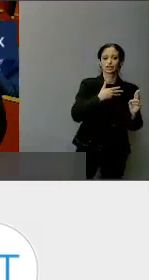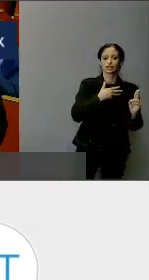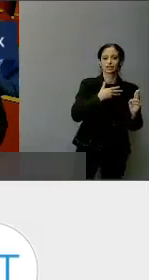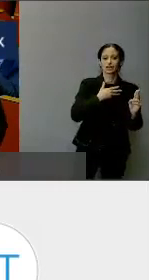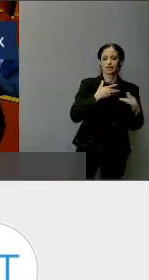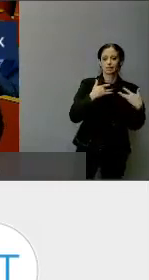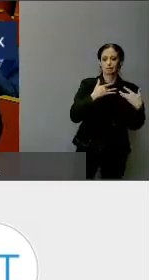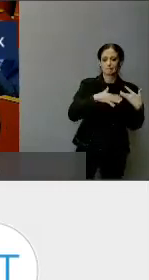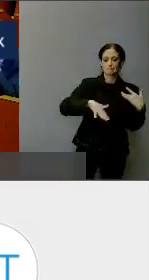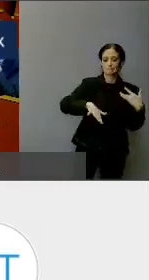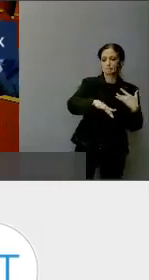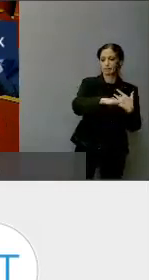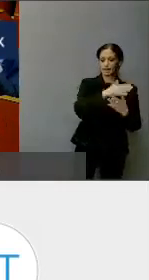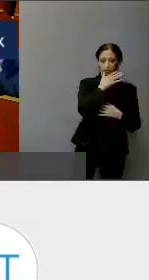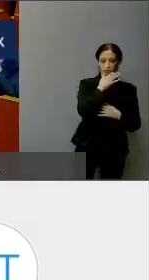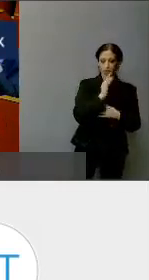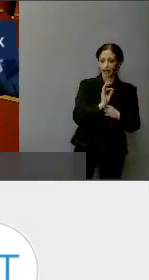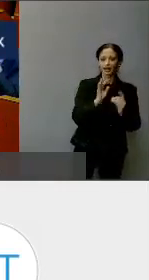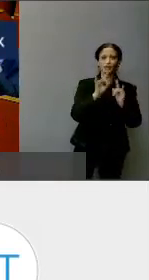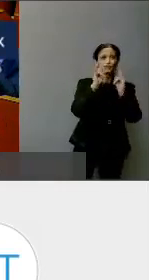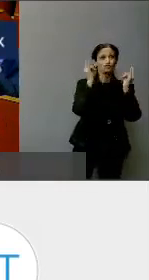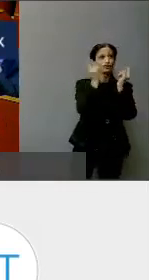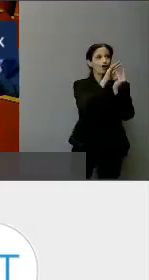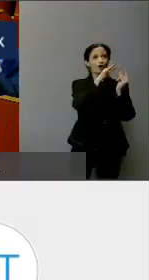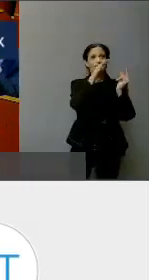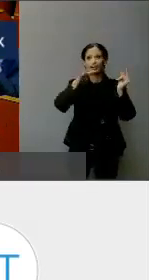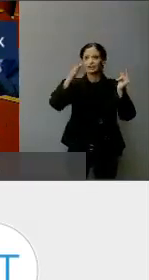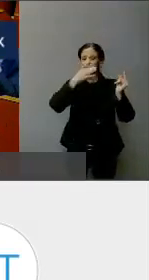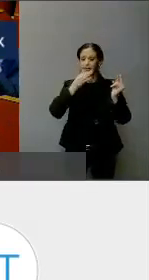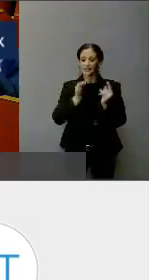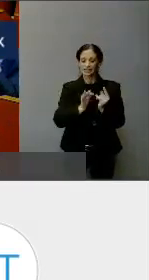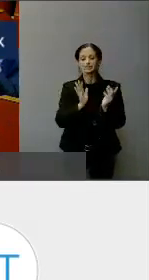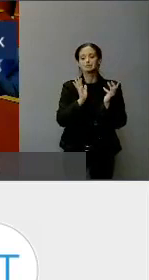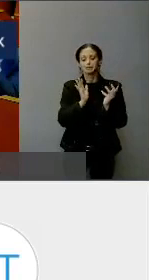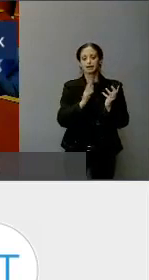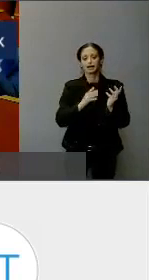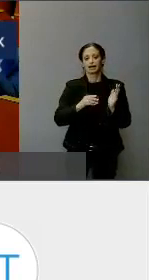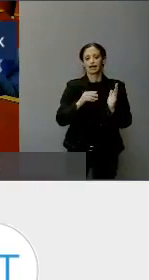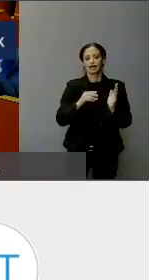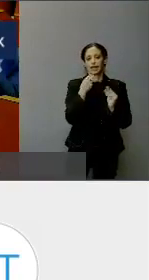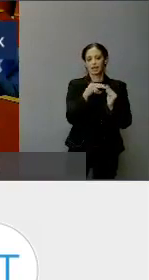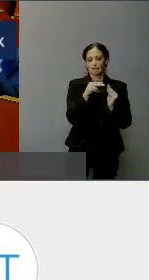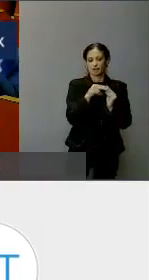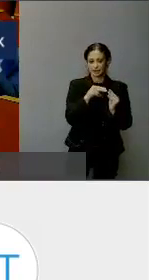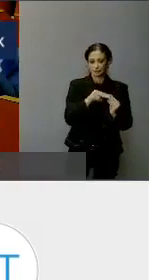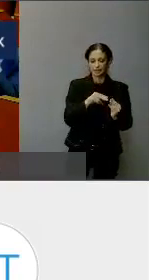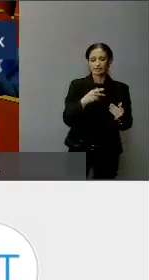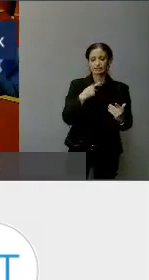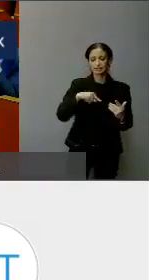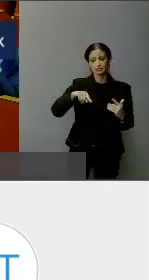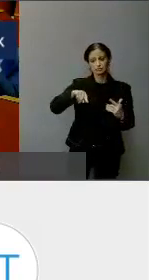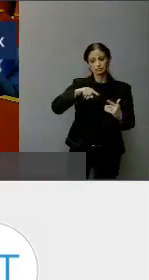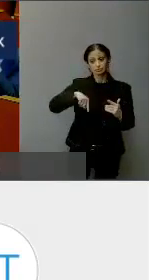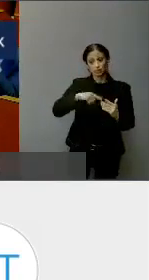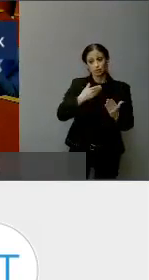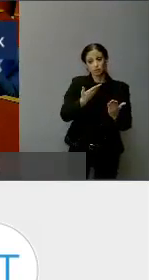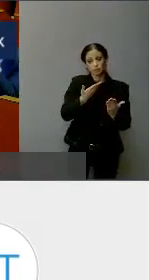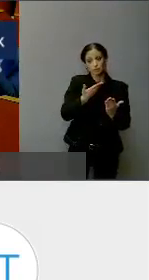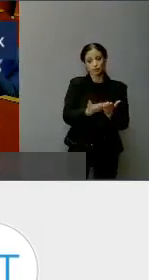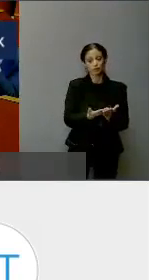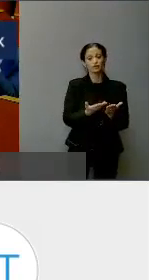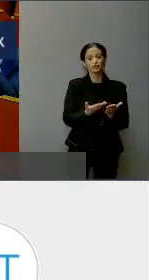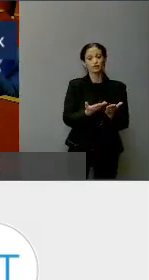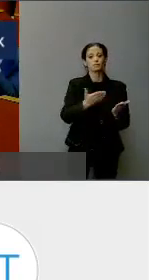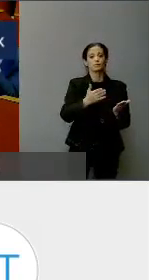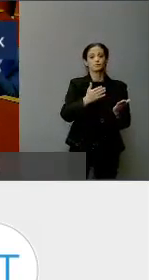eccetera e allora con questi emendamenti vi proponiamo di ridurre la superficie